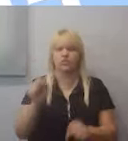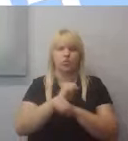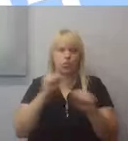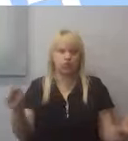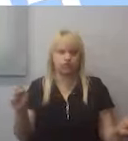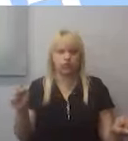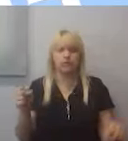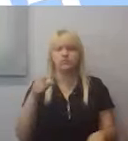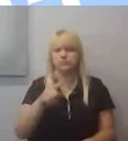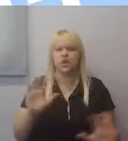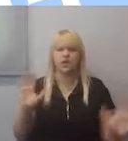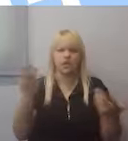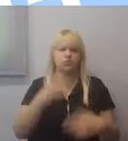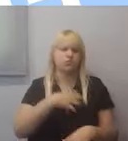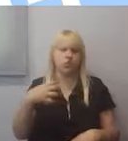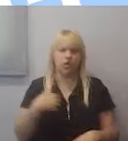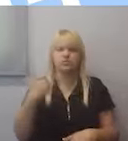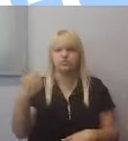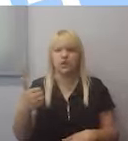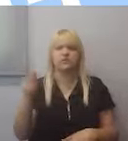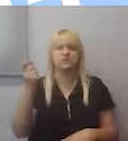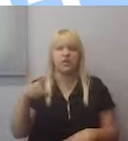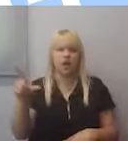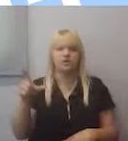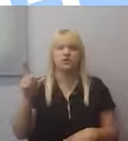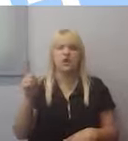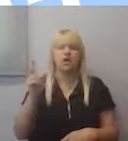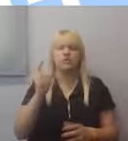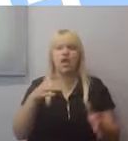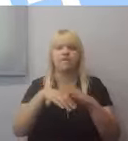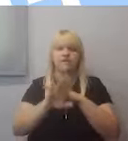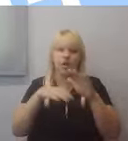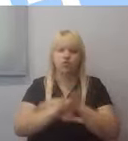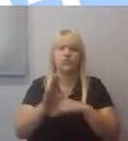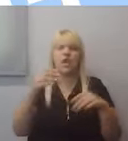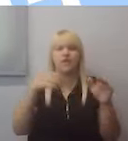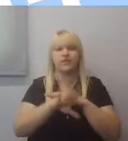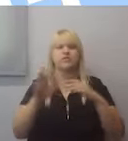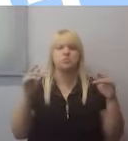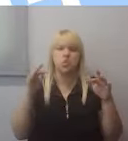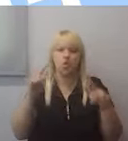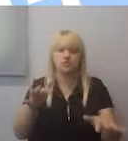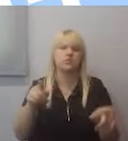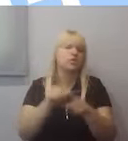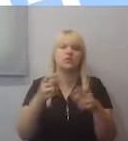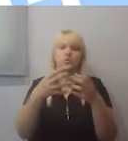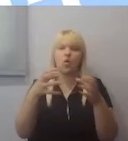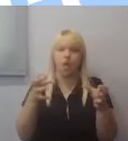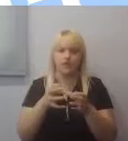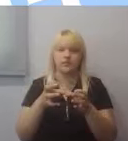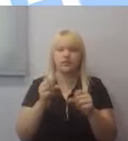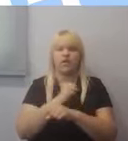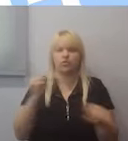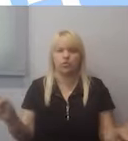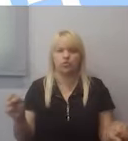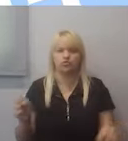pašvaldībai vairāk sanāk tā kad evakuācija un evakuācijas procesi un kolektīvā drošība ja un